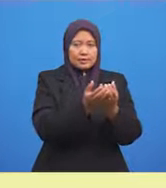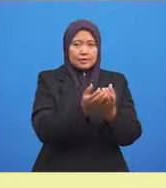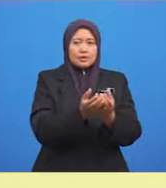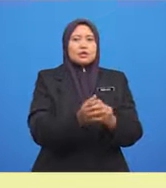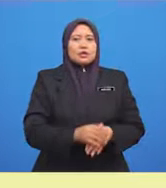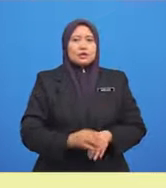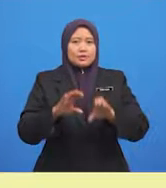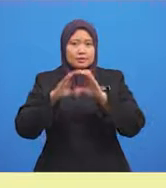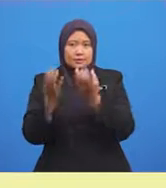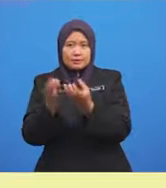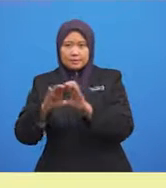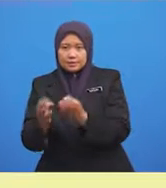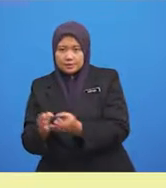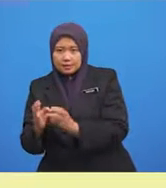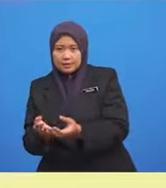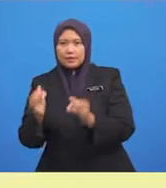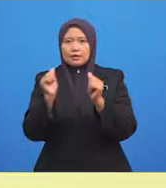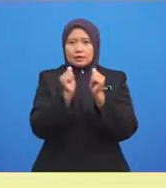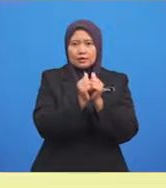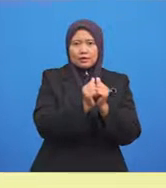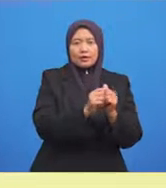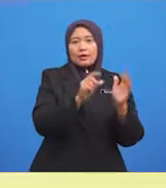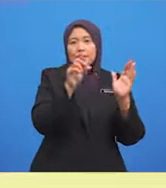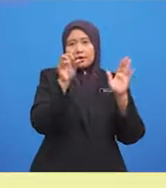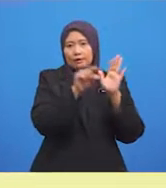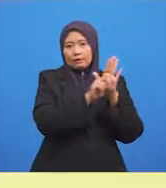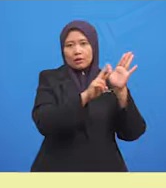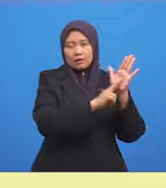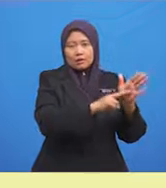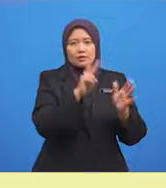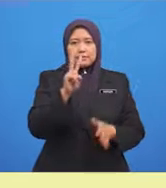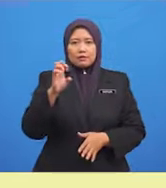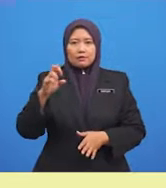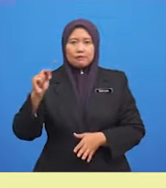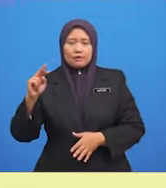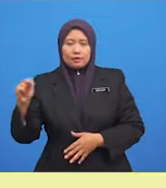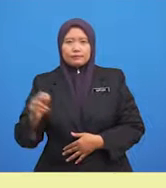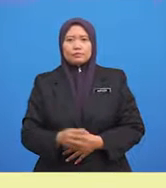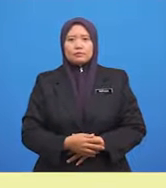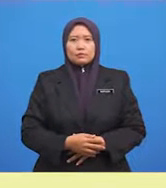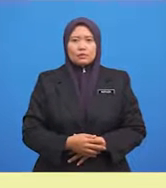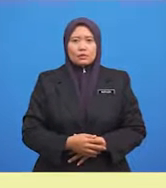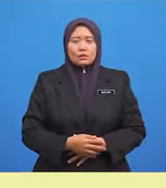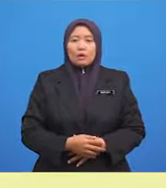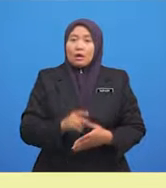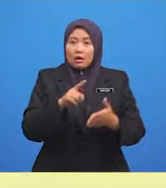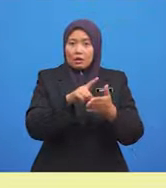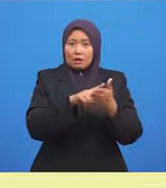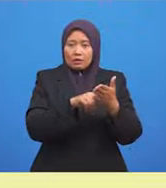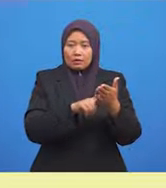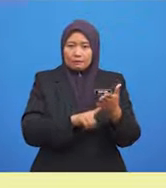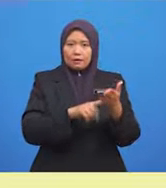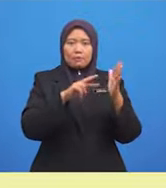bagi suatu set dengan gambar rajah Venn. Kemahiran kita yang pertama, apakah